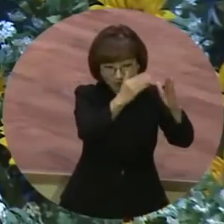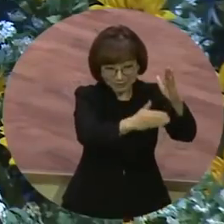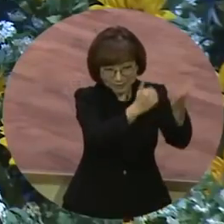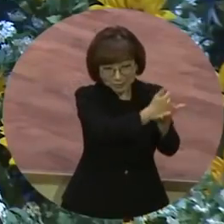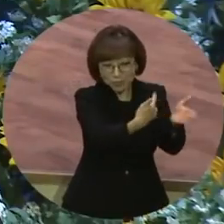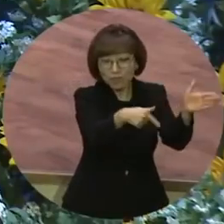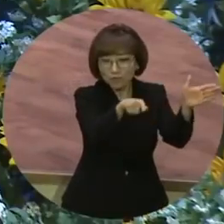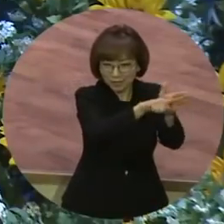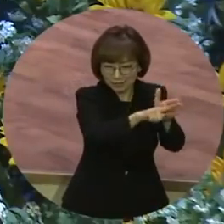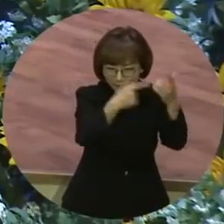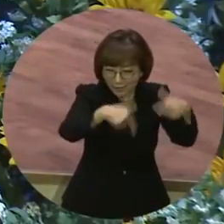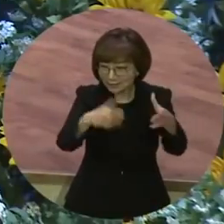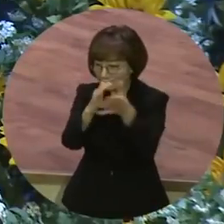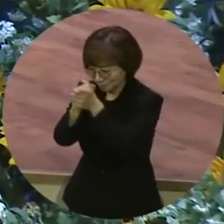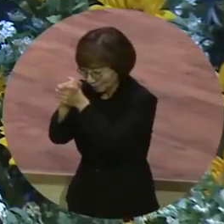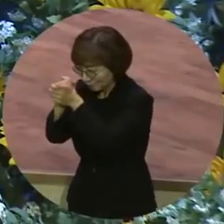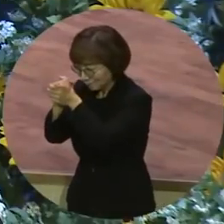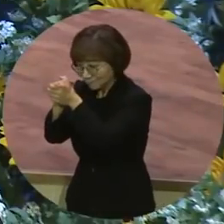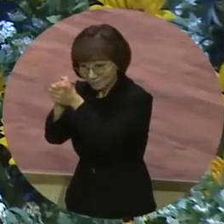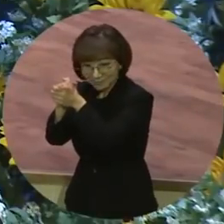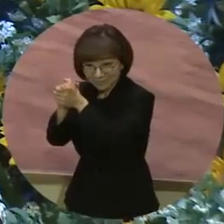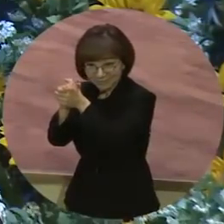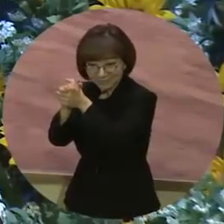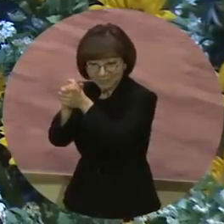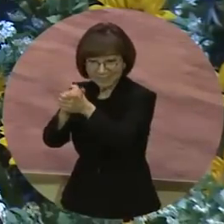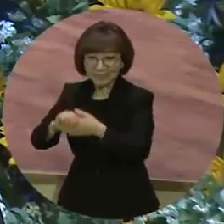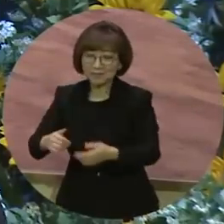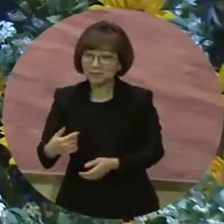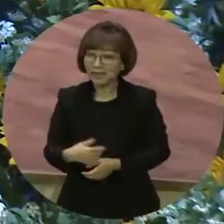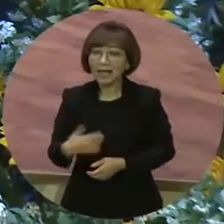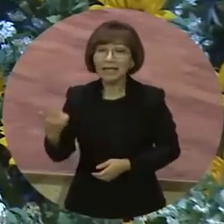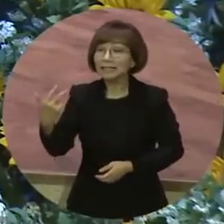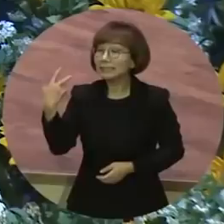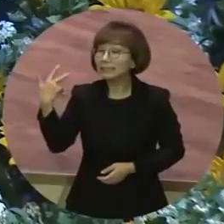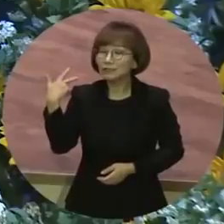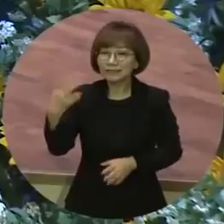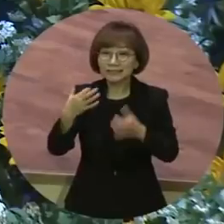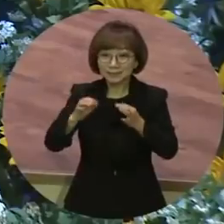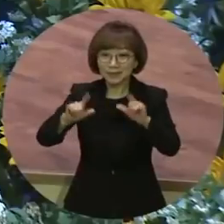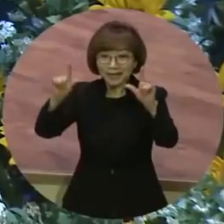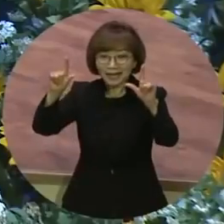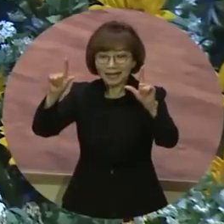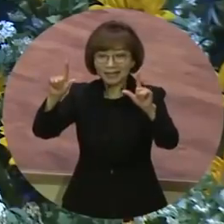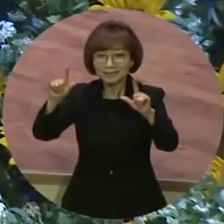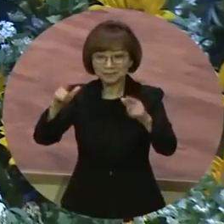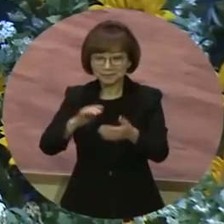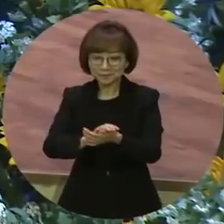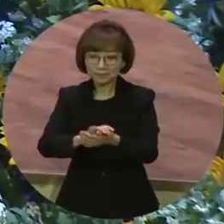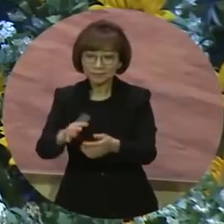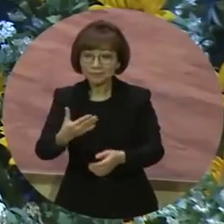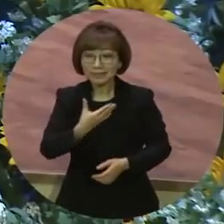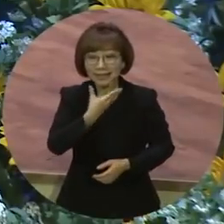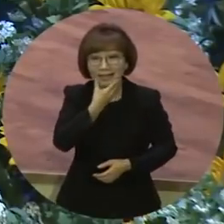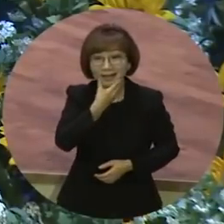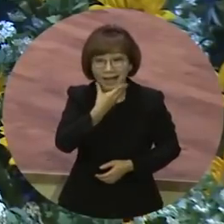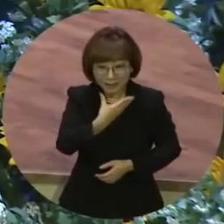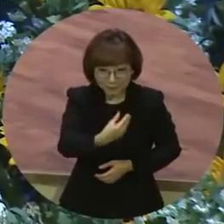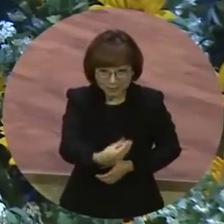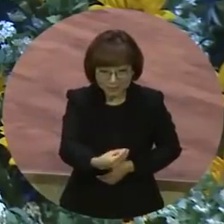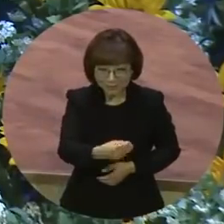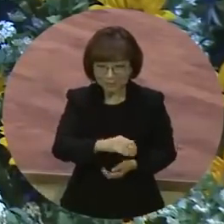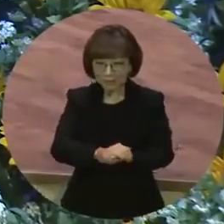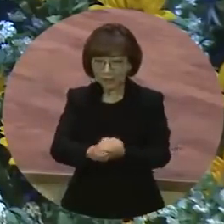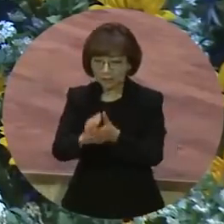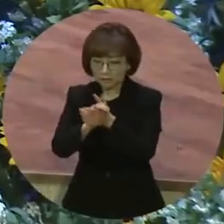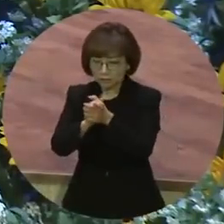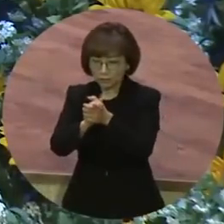한다라고 말하고 있습니다. 자, 지난 금요 시간에 중보 기도에서 말씀드렸습니다. 아브라함이 중보 기도함으로써 소돔과